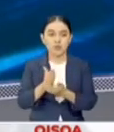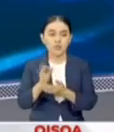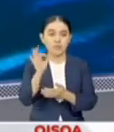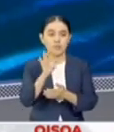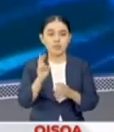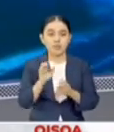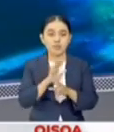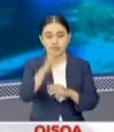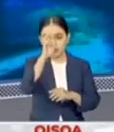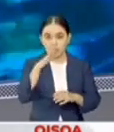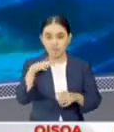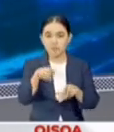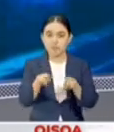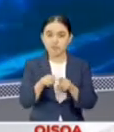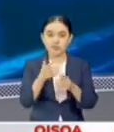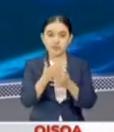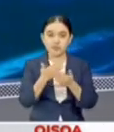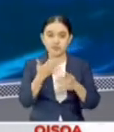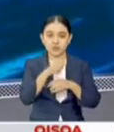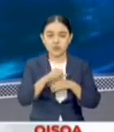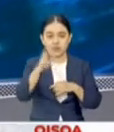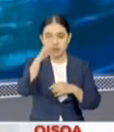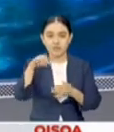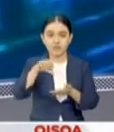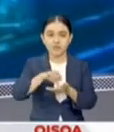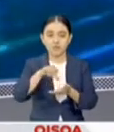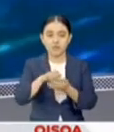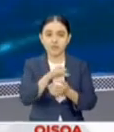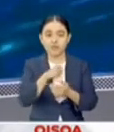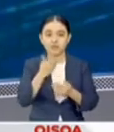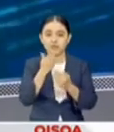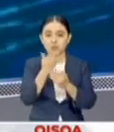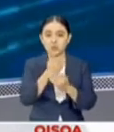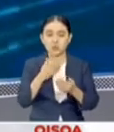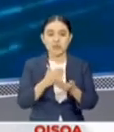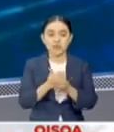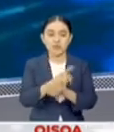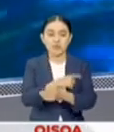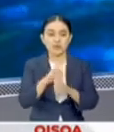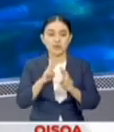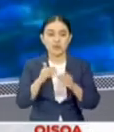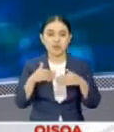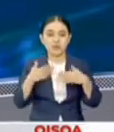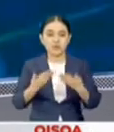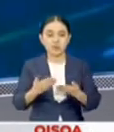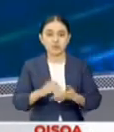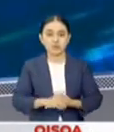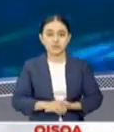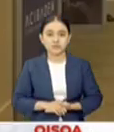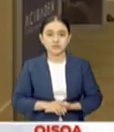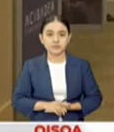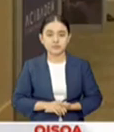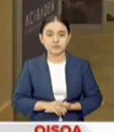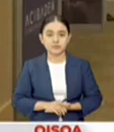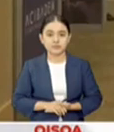bo'yicha nafaqat mamlakatimiz, balki turli xorijiy davlatlar vakillari eng so'nggi tibbiy xizmatlarni taklif etmoqda.